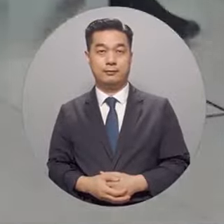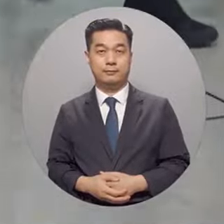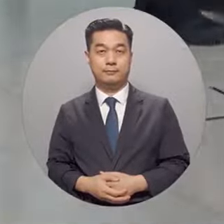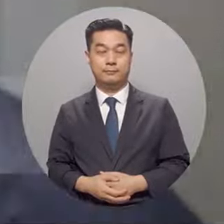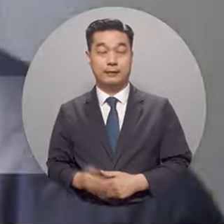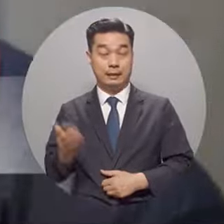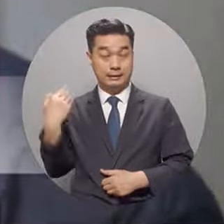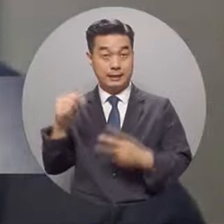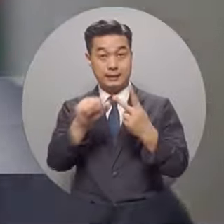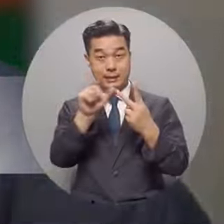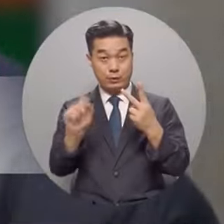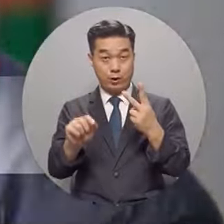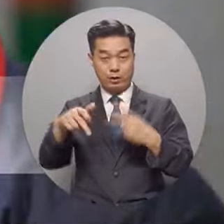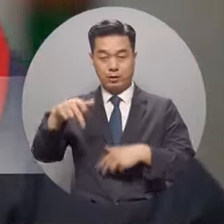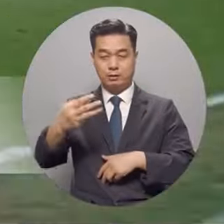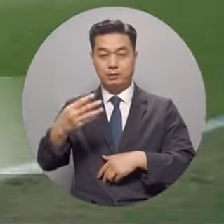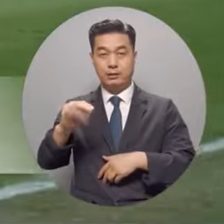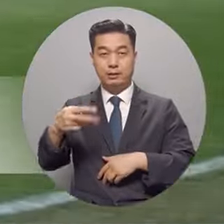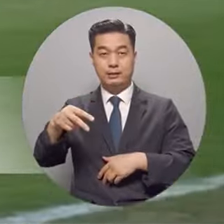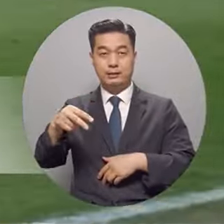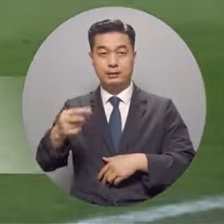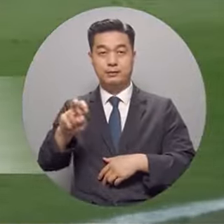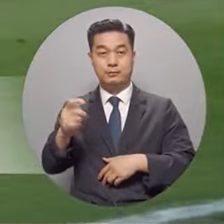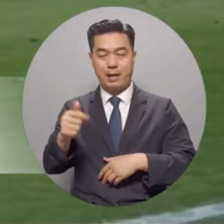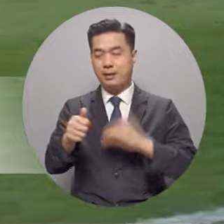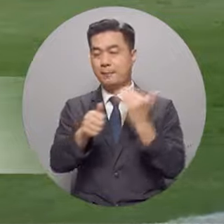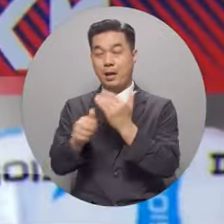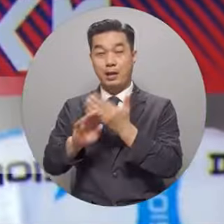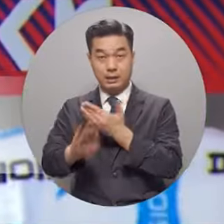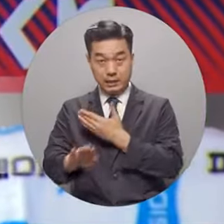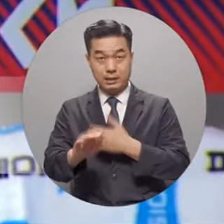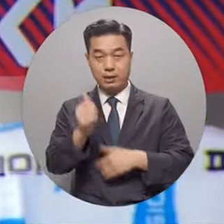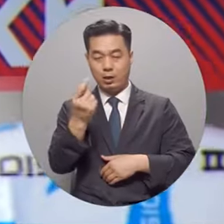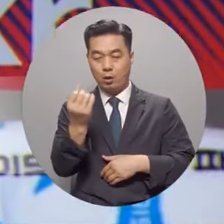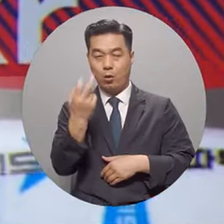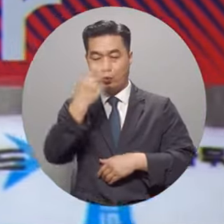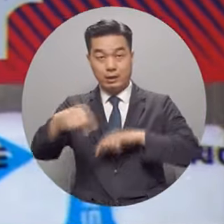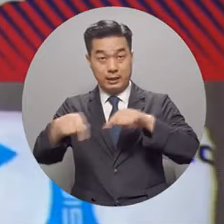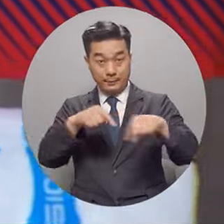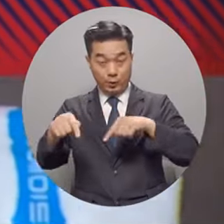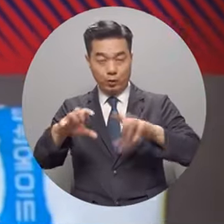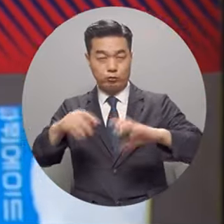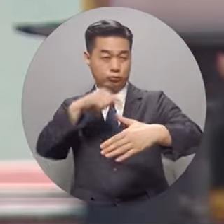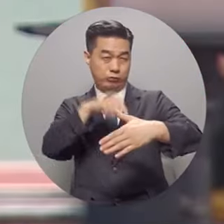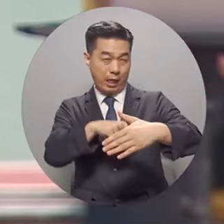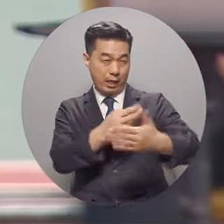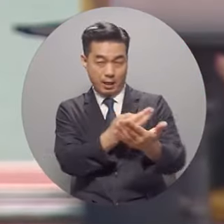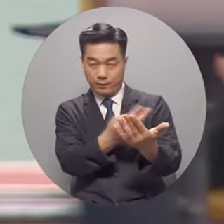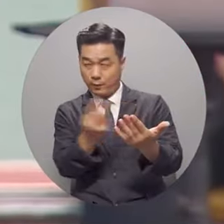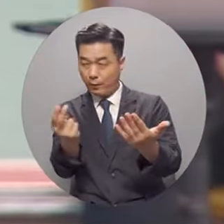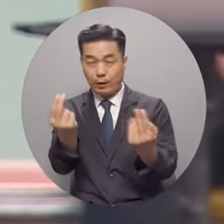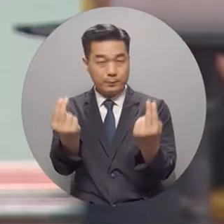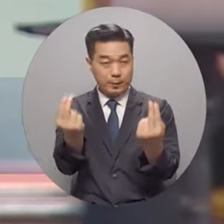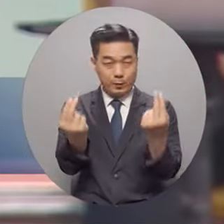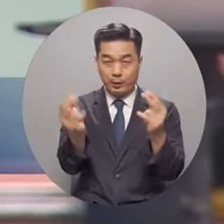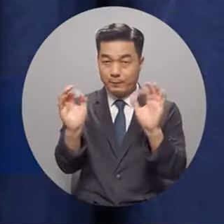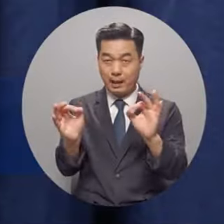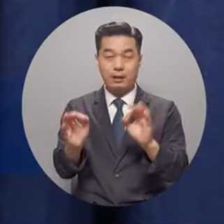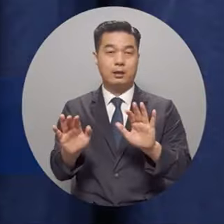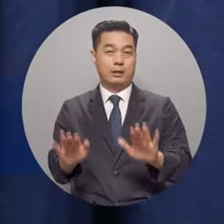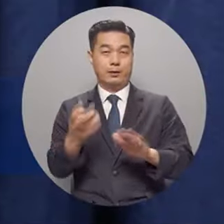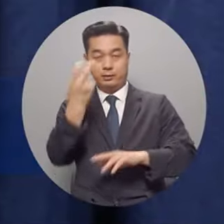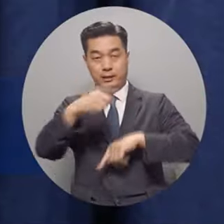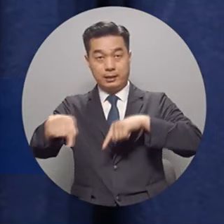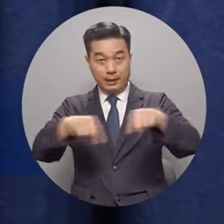지난 2월 클린스만 전 감독 경질 이후 홍명보 감독을 포함해 국내파 감독을 저울질했던 축구협회. 이번